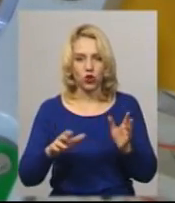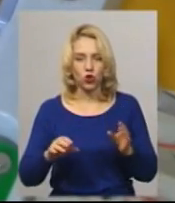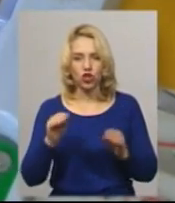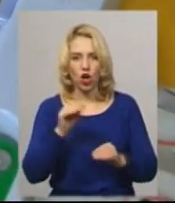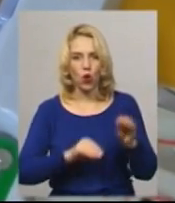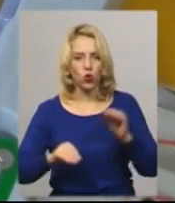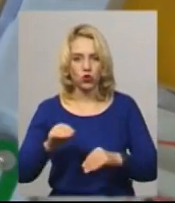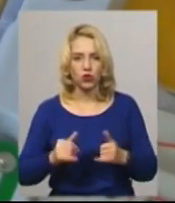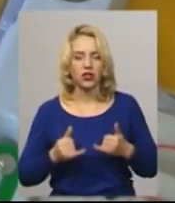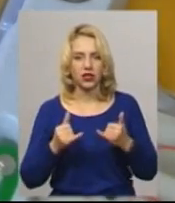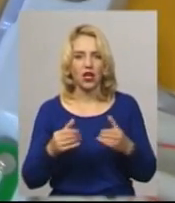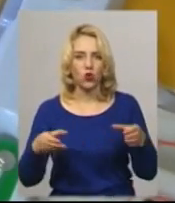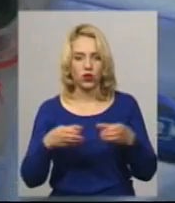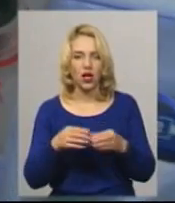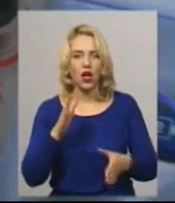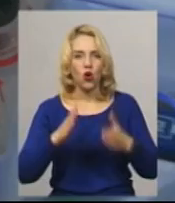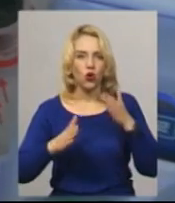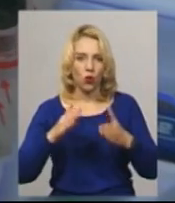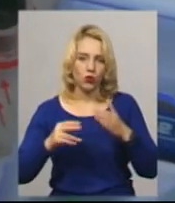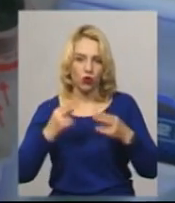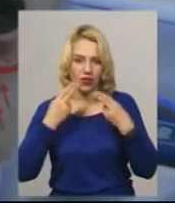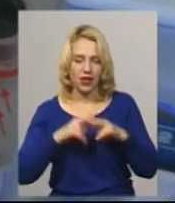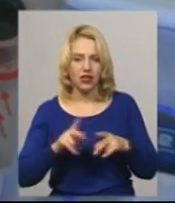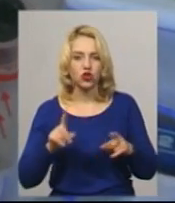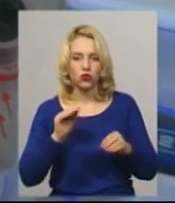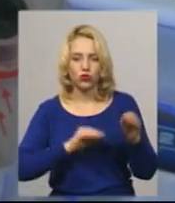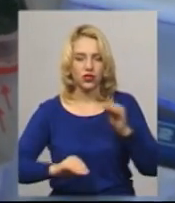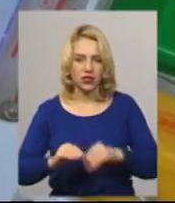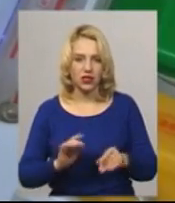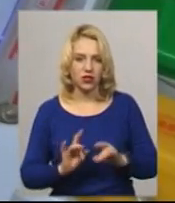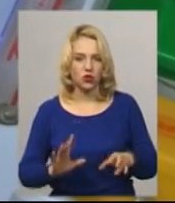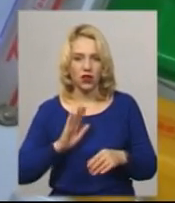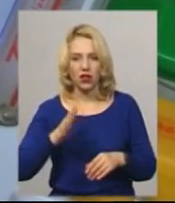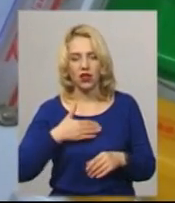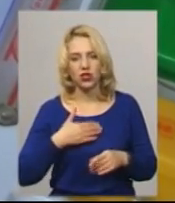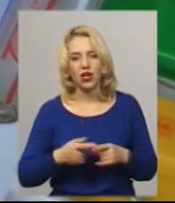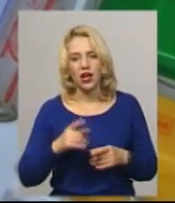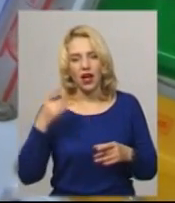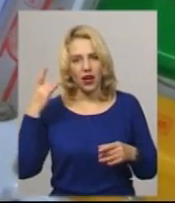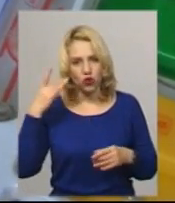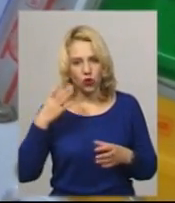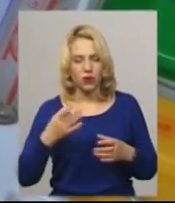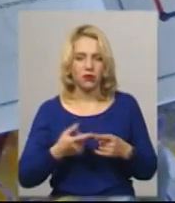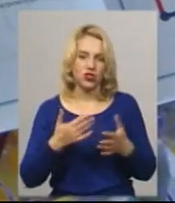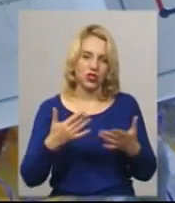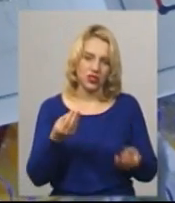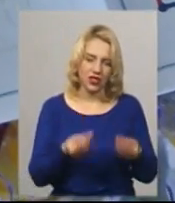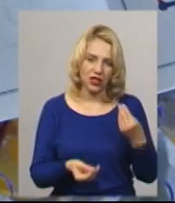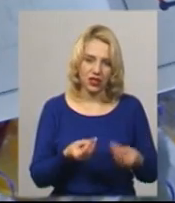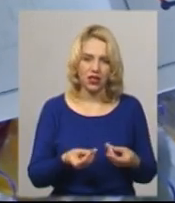для гуртка робототехніки. Що можна скласти з цих деталей, розповідає Євген Гончаренко. Радіоприймачі, всякі іграшки,